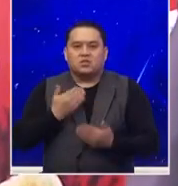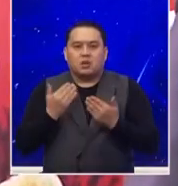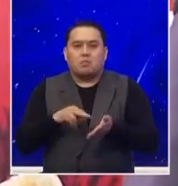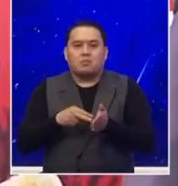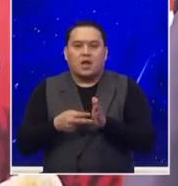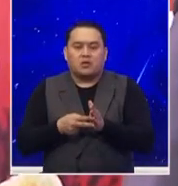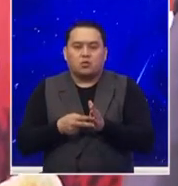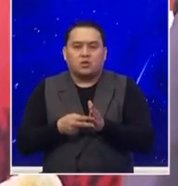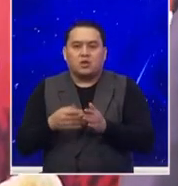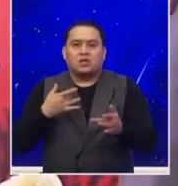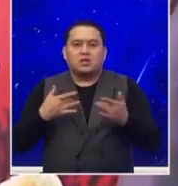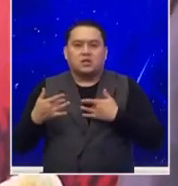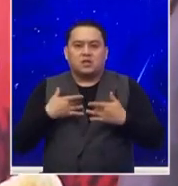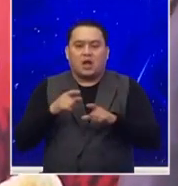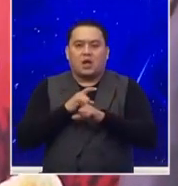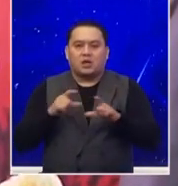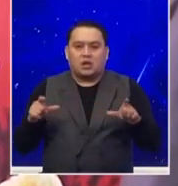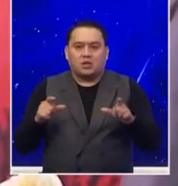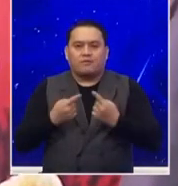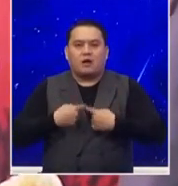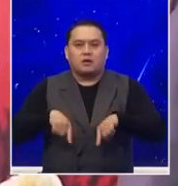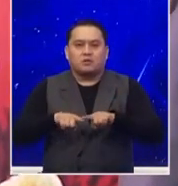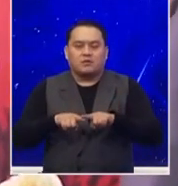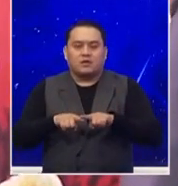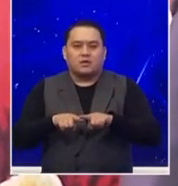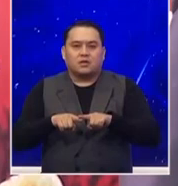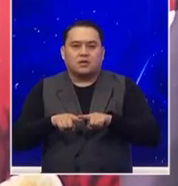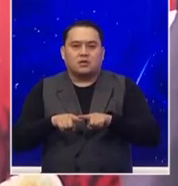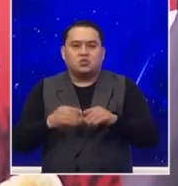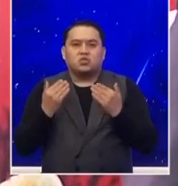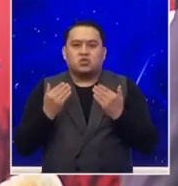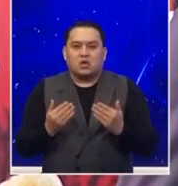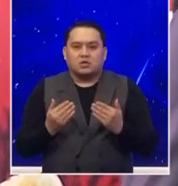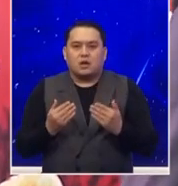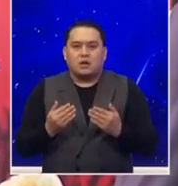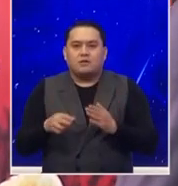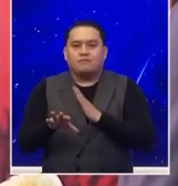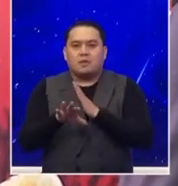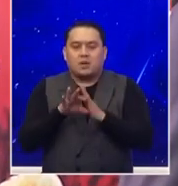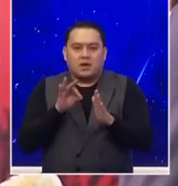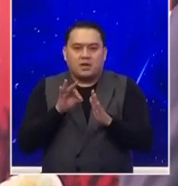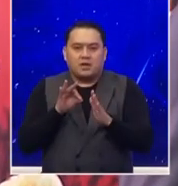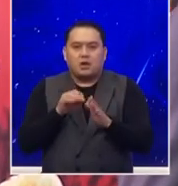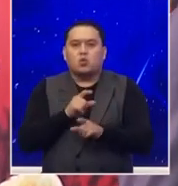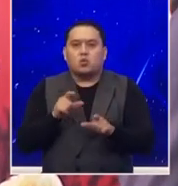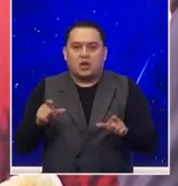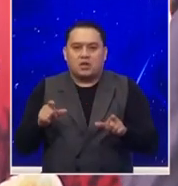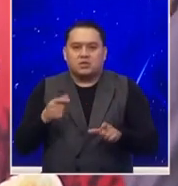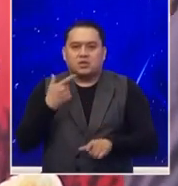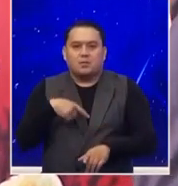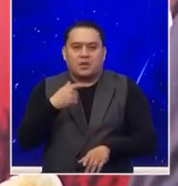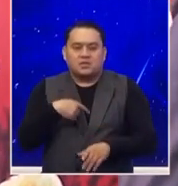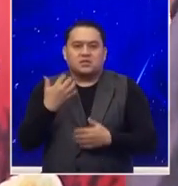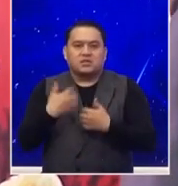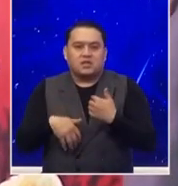плану есть театр, народный театр организовать. Уже сейчас мы подобрали людей, вот самих